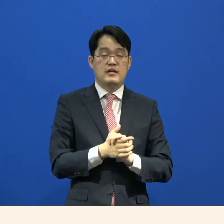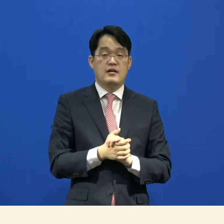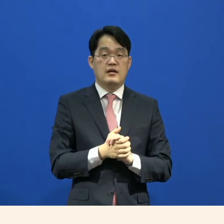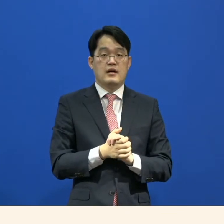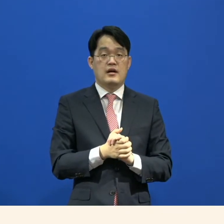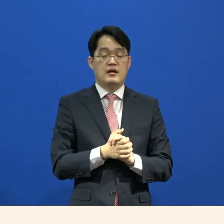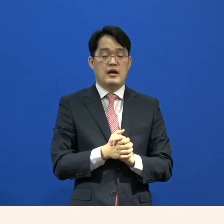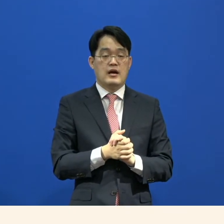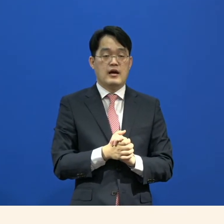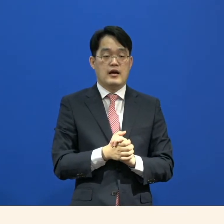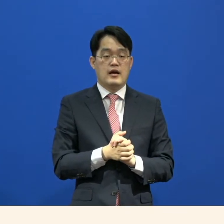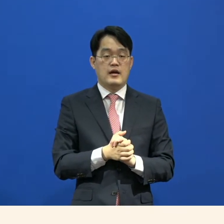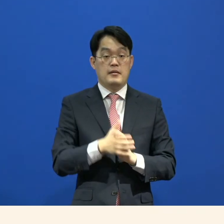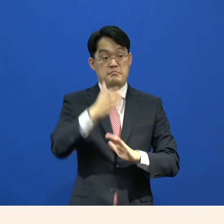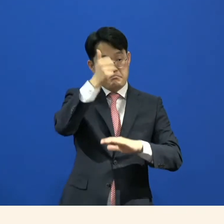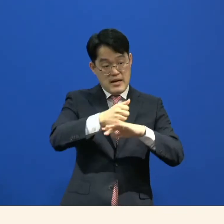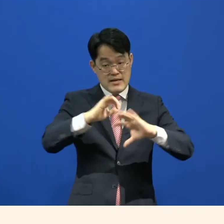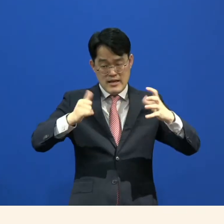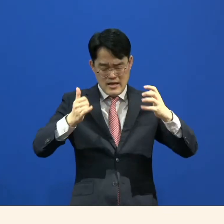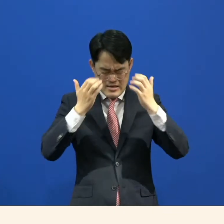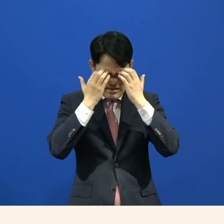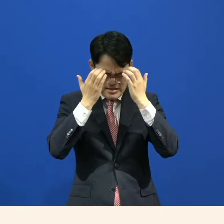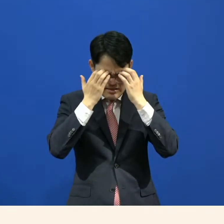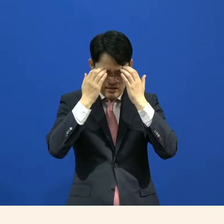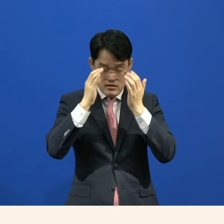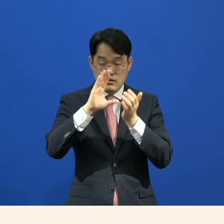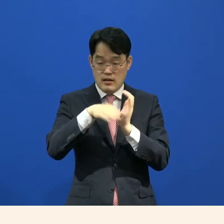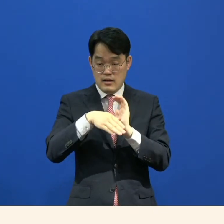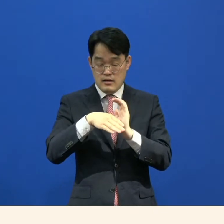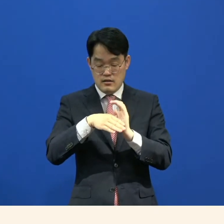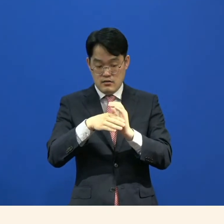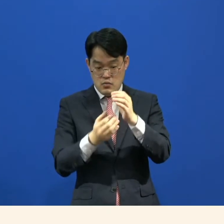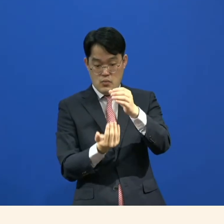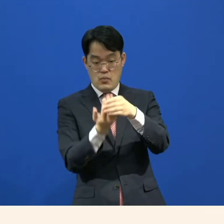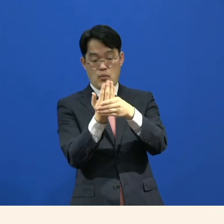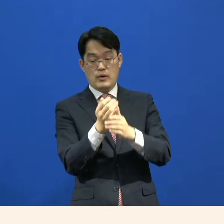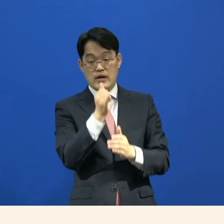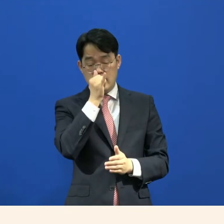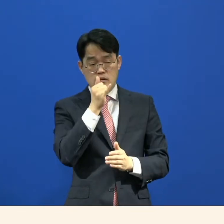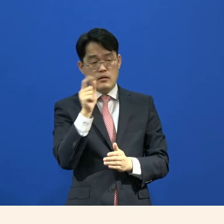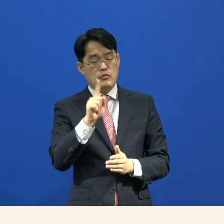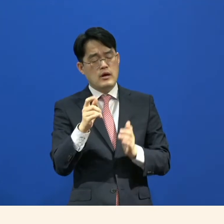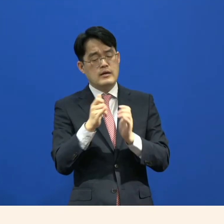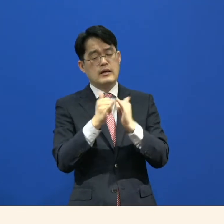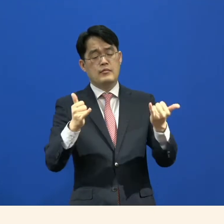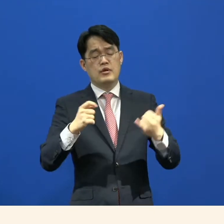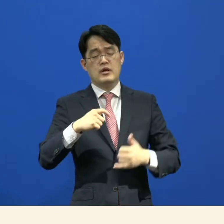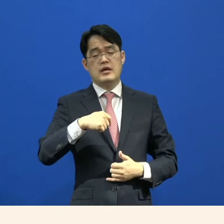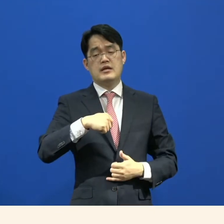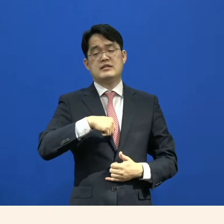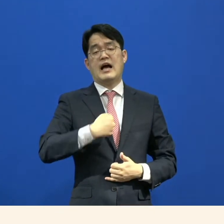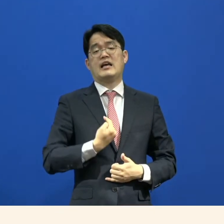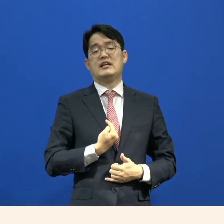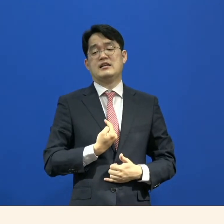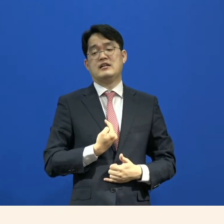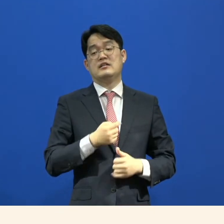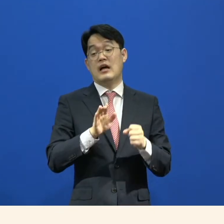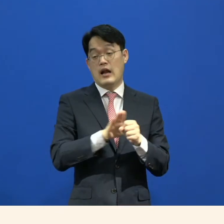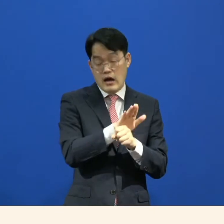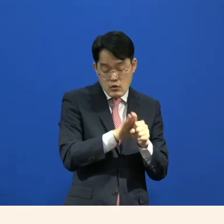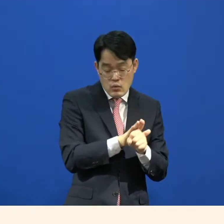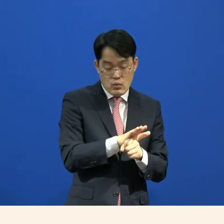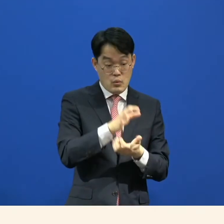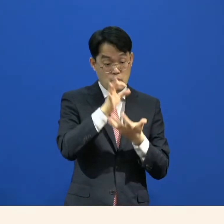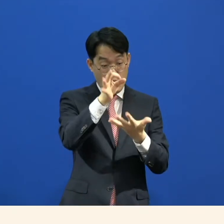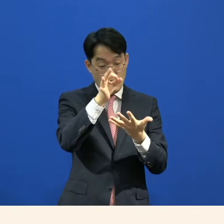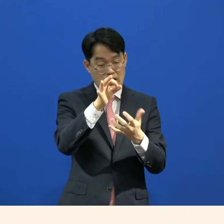말세에 고통하는 때가 이르는데 사람들에게 일어나는 현상이 있는데, 사람들이 자기를 사랑하며 돈을 사랑하며